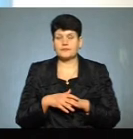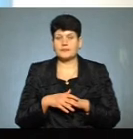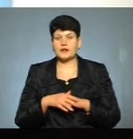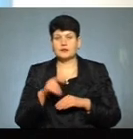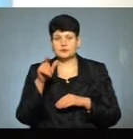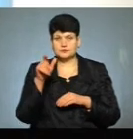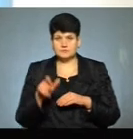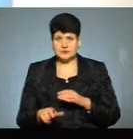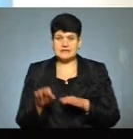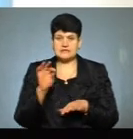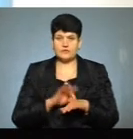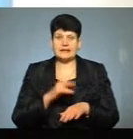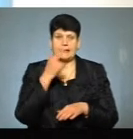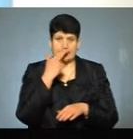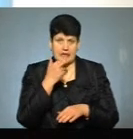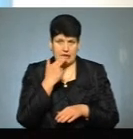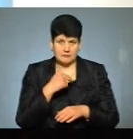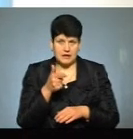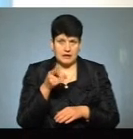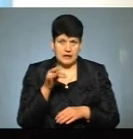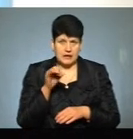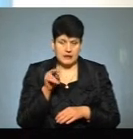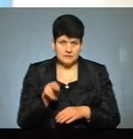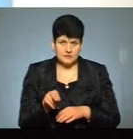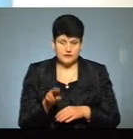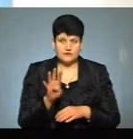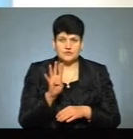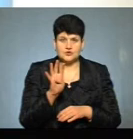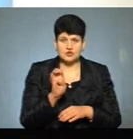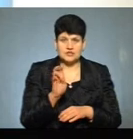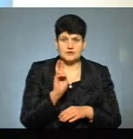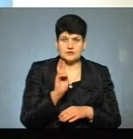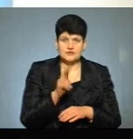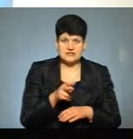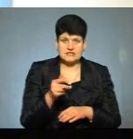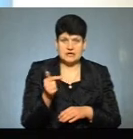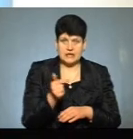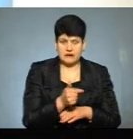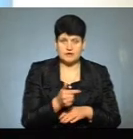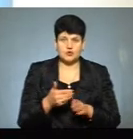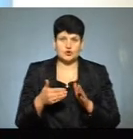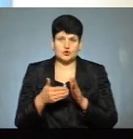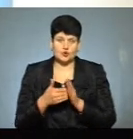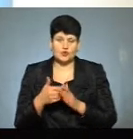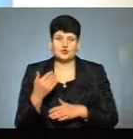пацієнт, який захворів на грип, від 400-200 гривень до